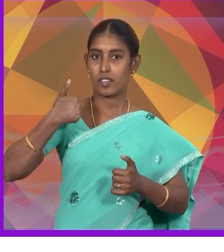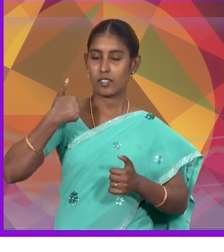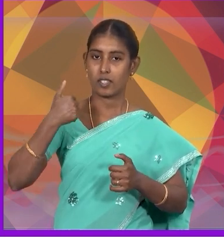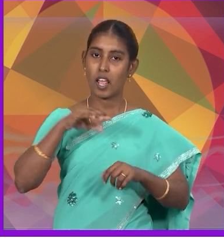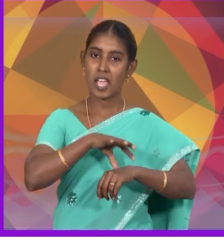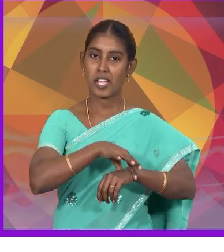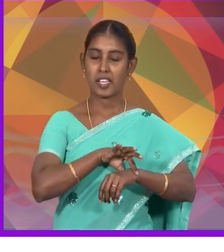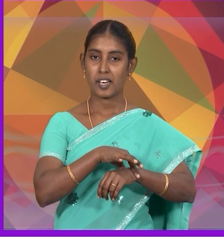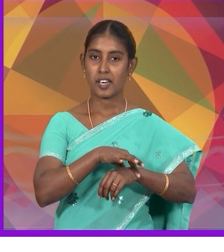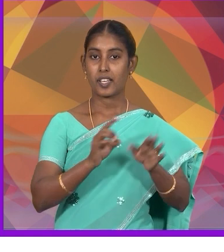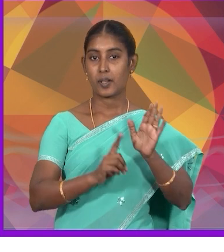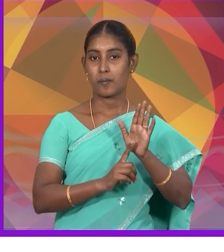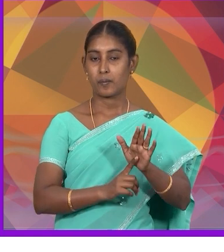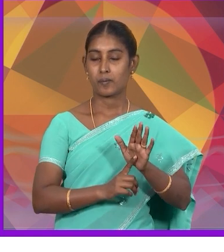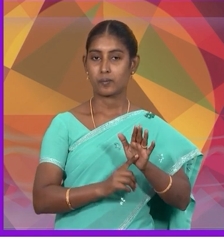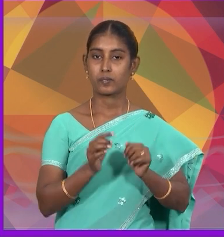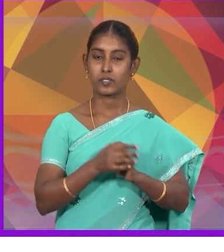இலக்கிய விமர்சன நூலுக்கு